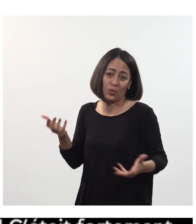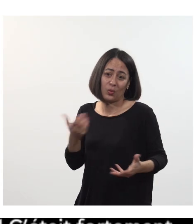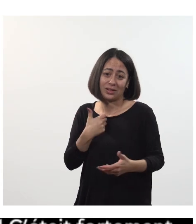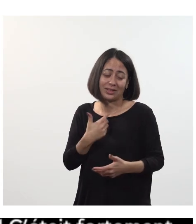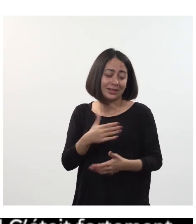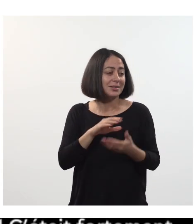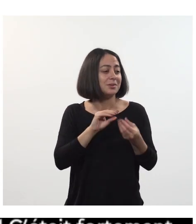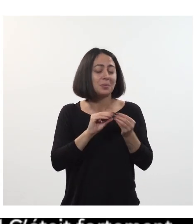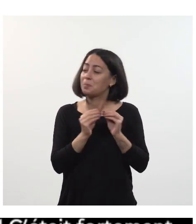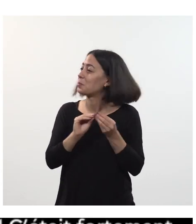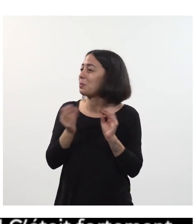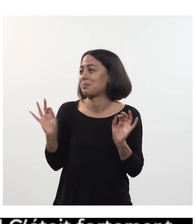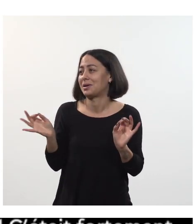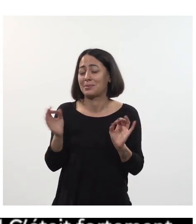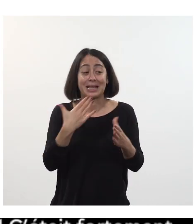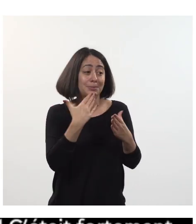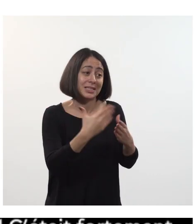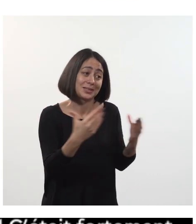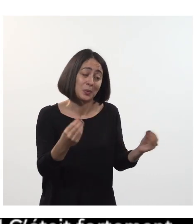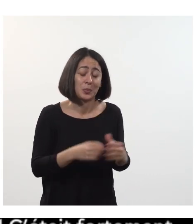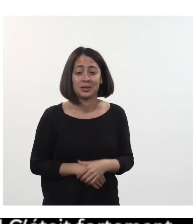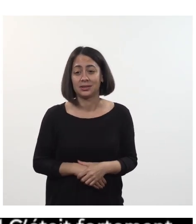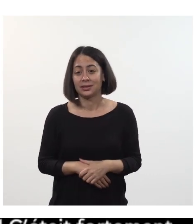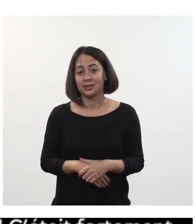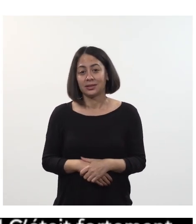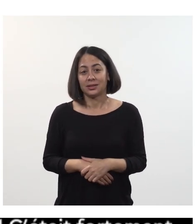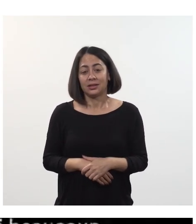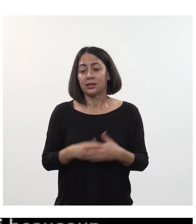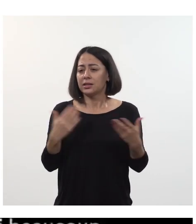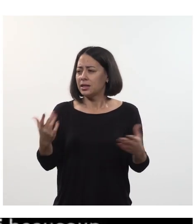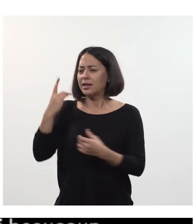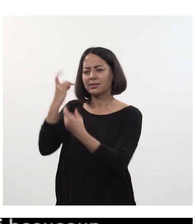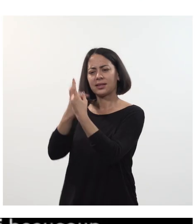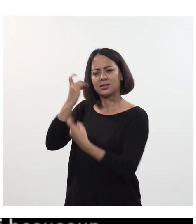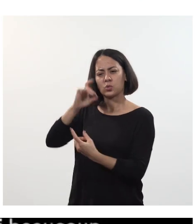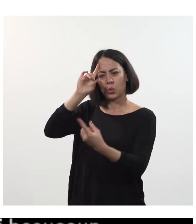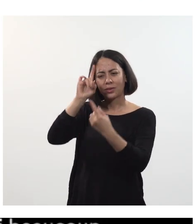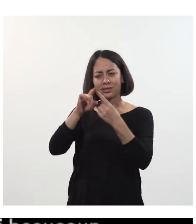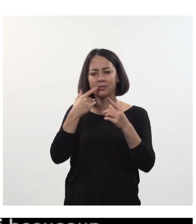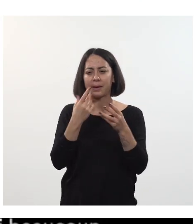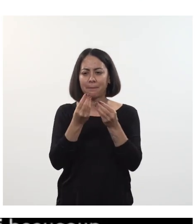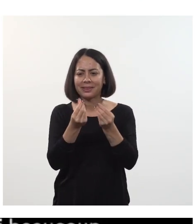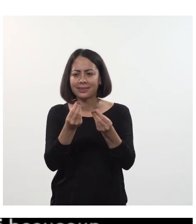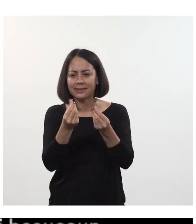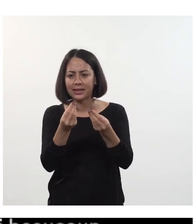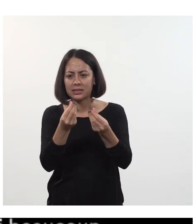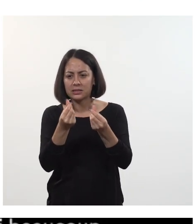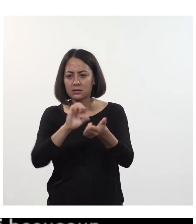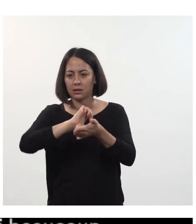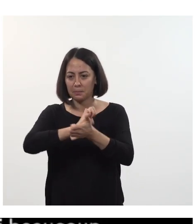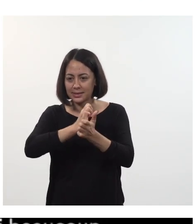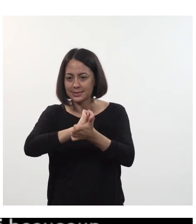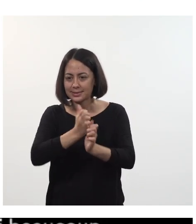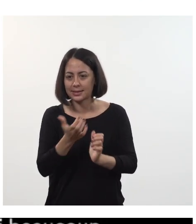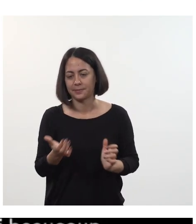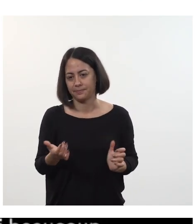beaucoup, merci infiniment. On a eu beaucoup de questions sur les textures mixées. Donc, sachez que toutes les questions